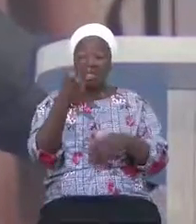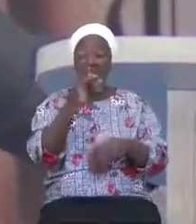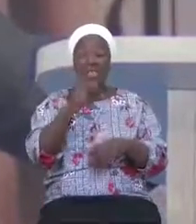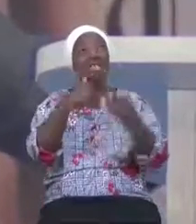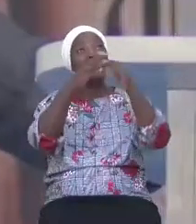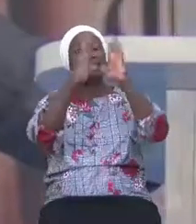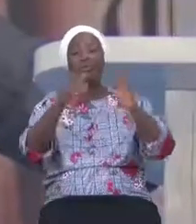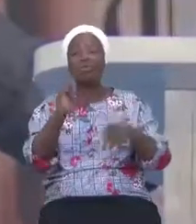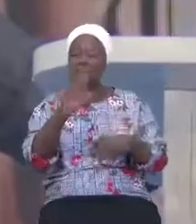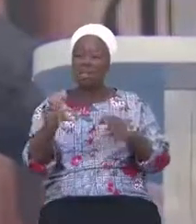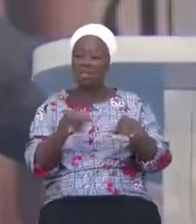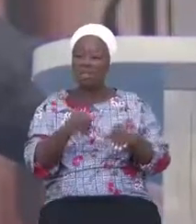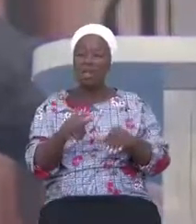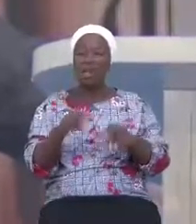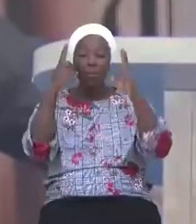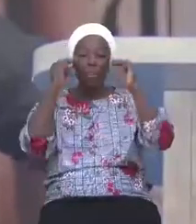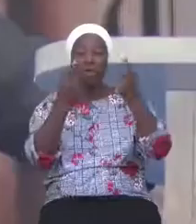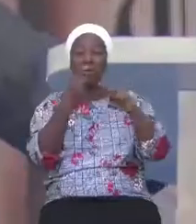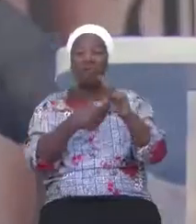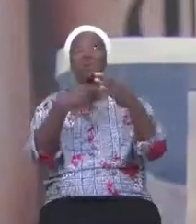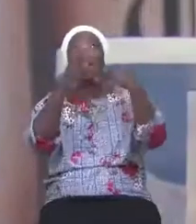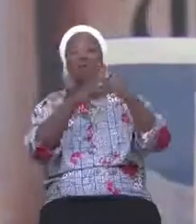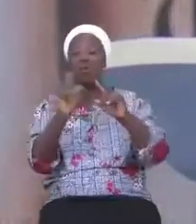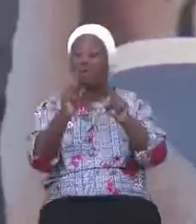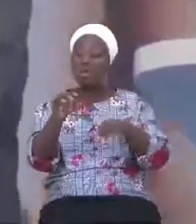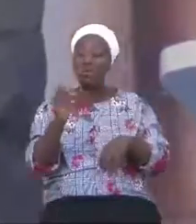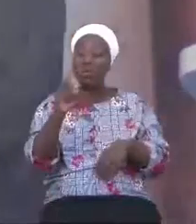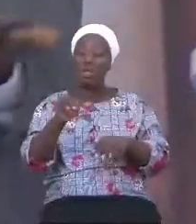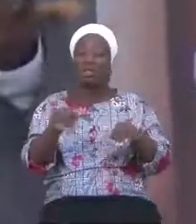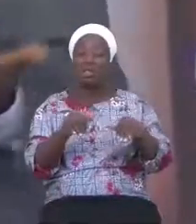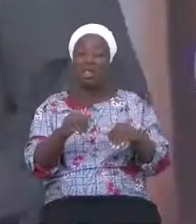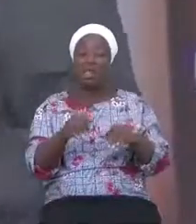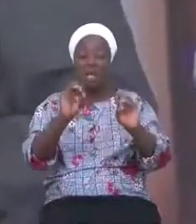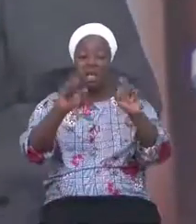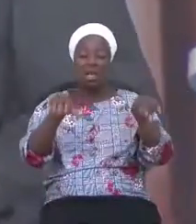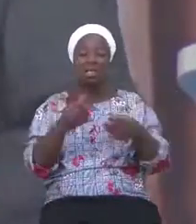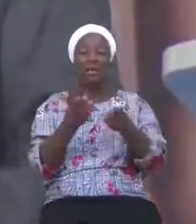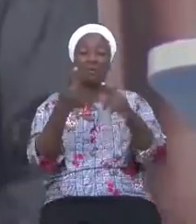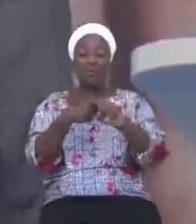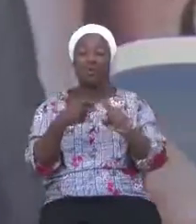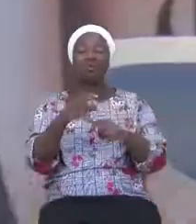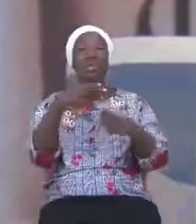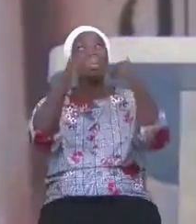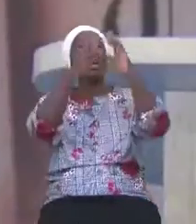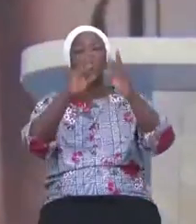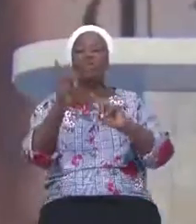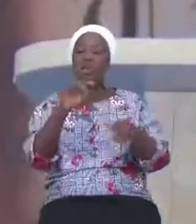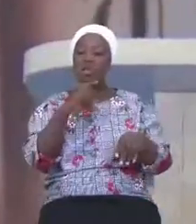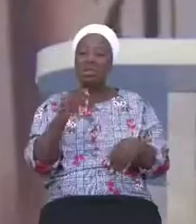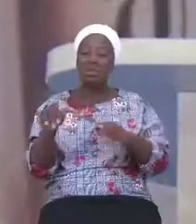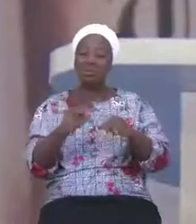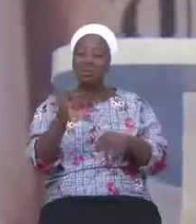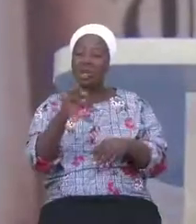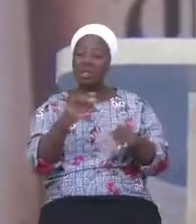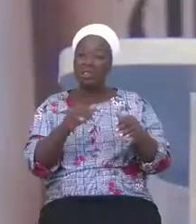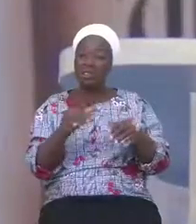vient de Moïse? D'où venait Élie? Du ciel. D'où venait cette voix? Du ciel. Nous remercions Dieu. Il y a